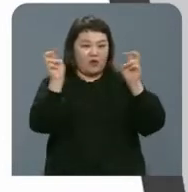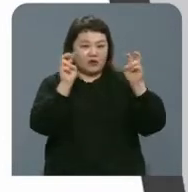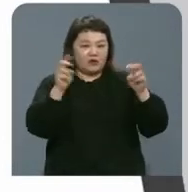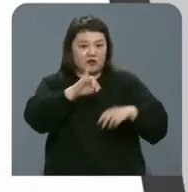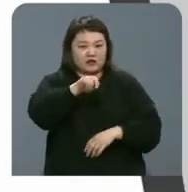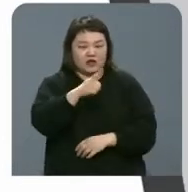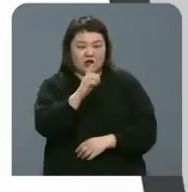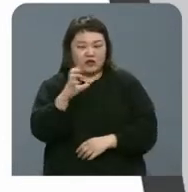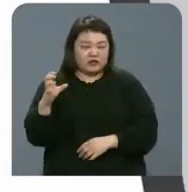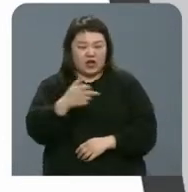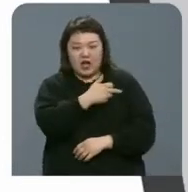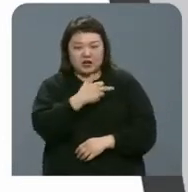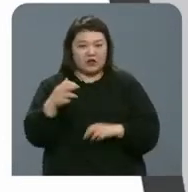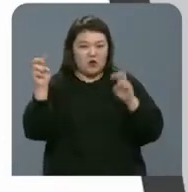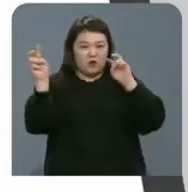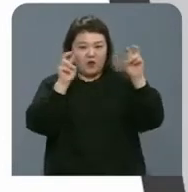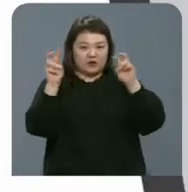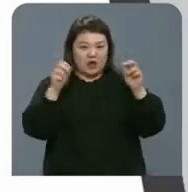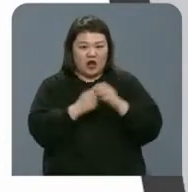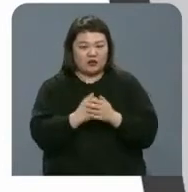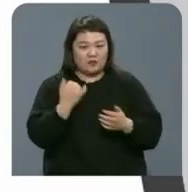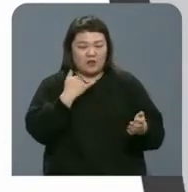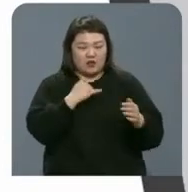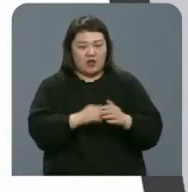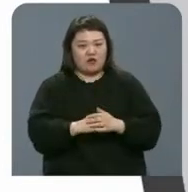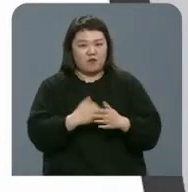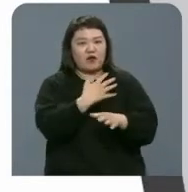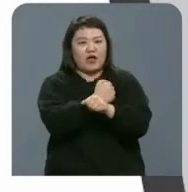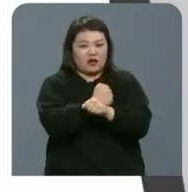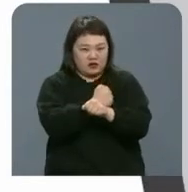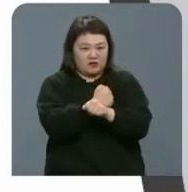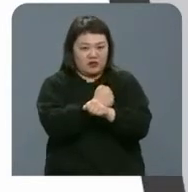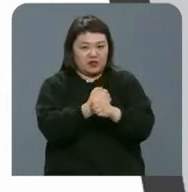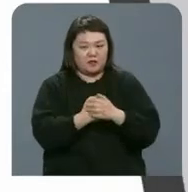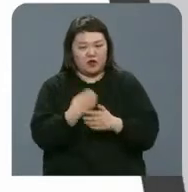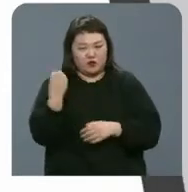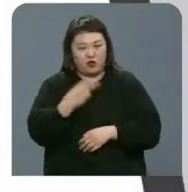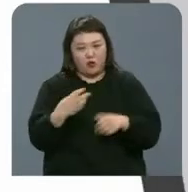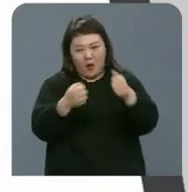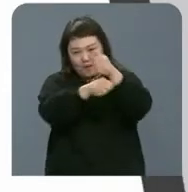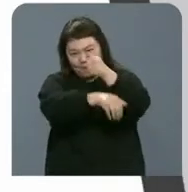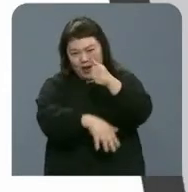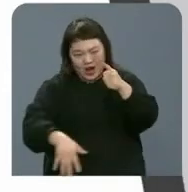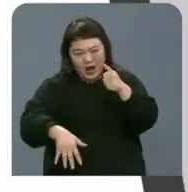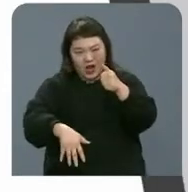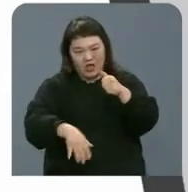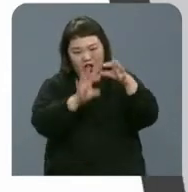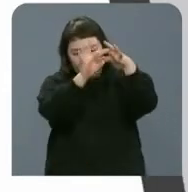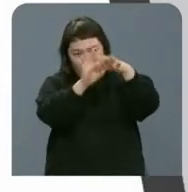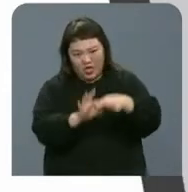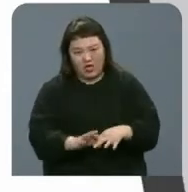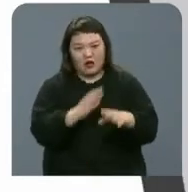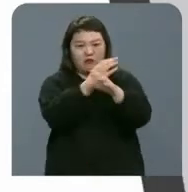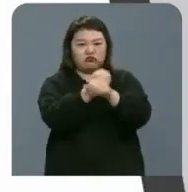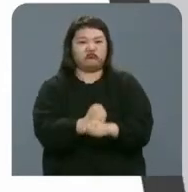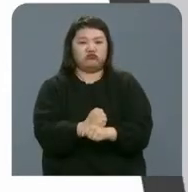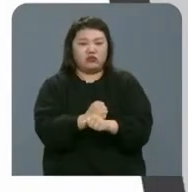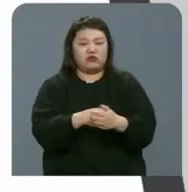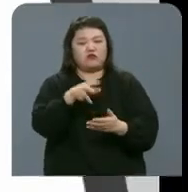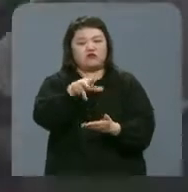공사가 대형 물류 업체와 해상 물류 잎차 계약을 맺고 여기에 또 하도급 으로 이어지는 계약을 문제점으로